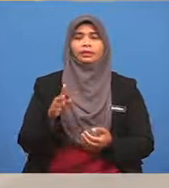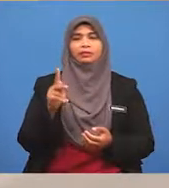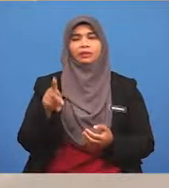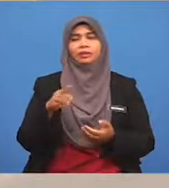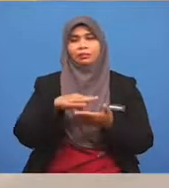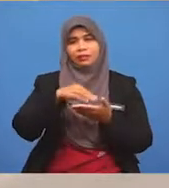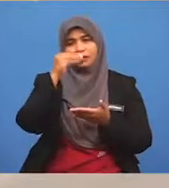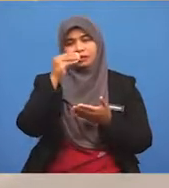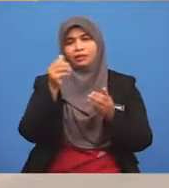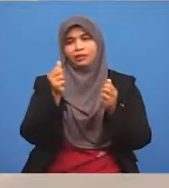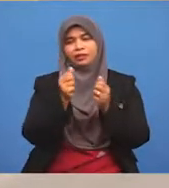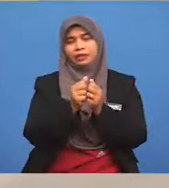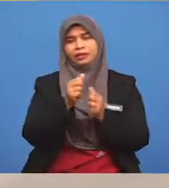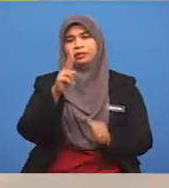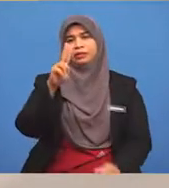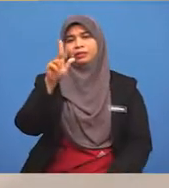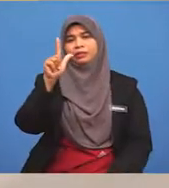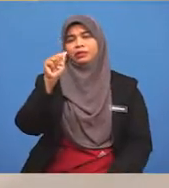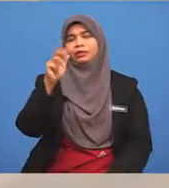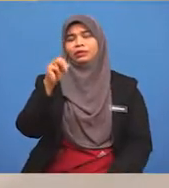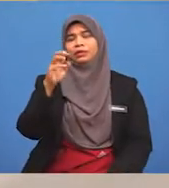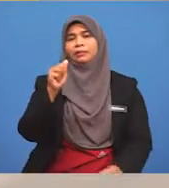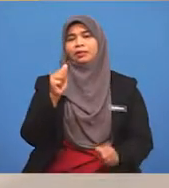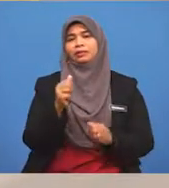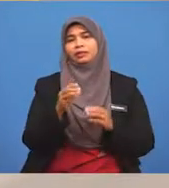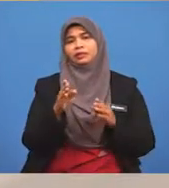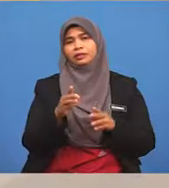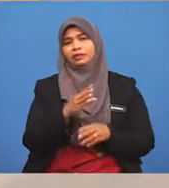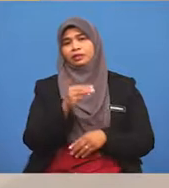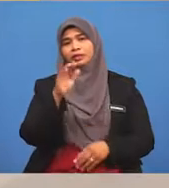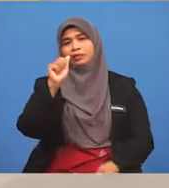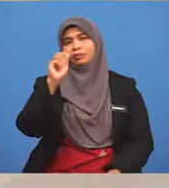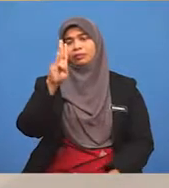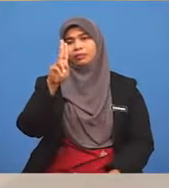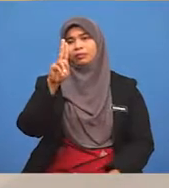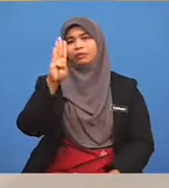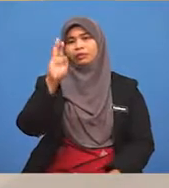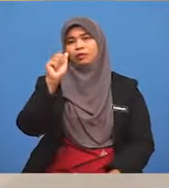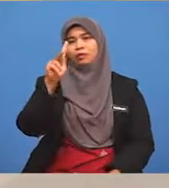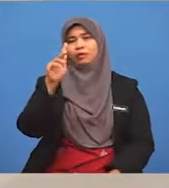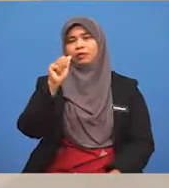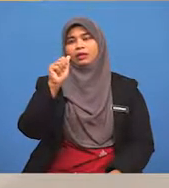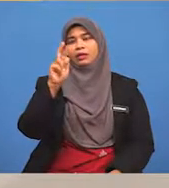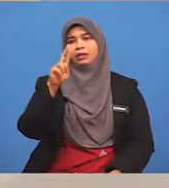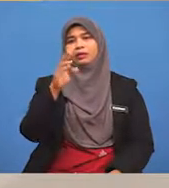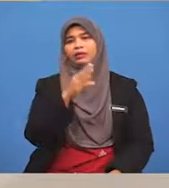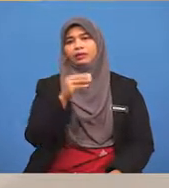dengan ulama seperti Abu Bakar bin Abi Shaybah dan Muhammad bin